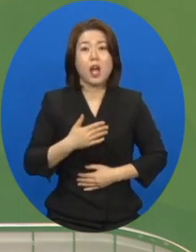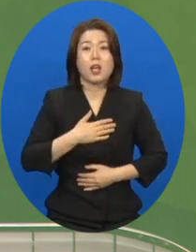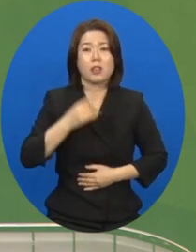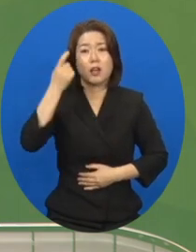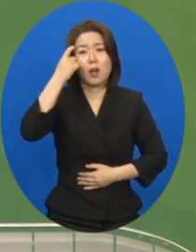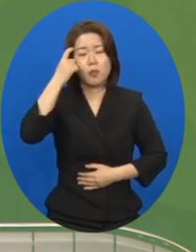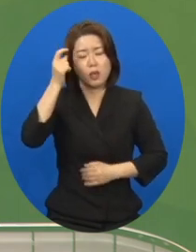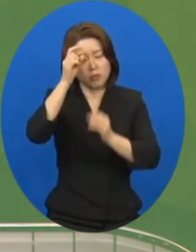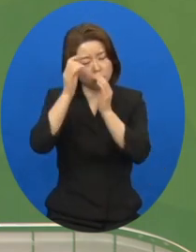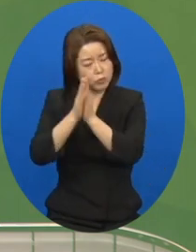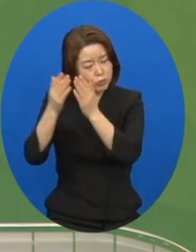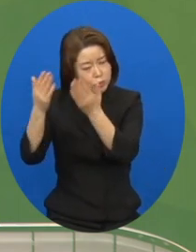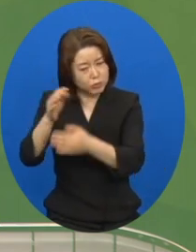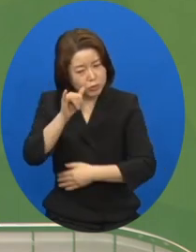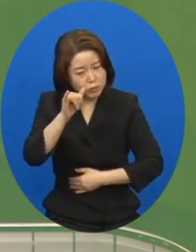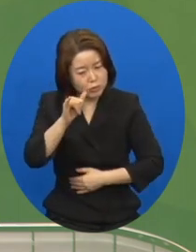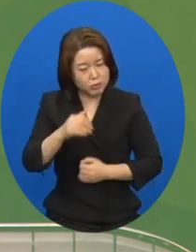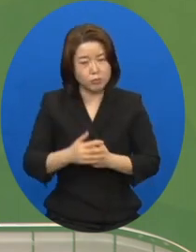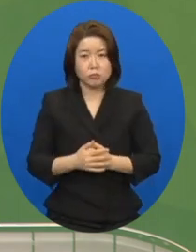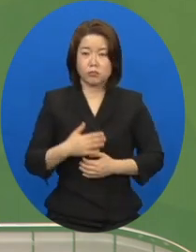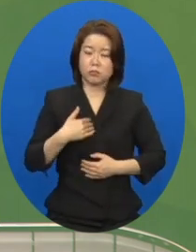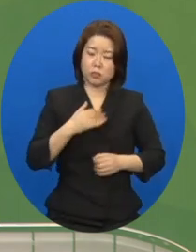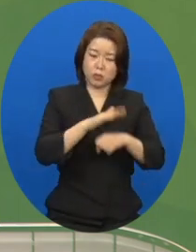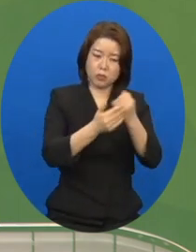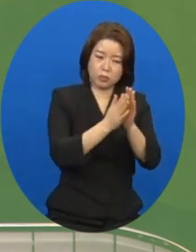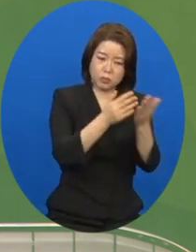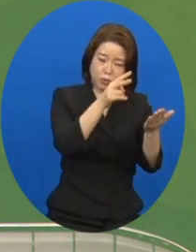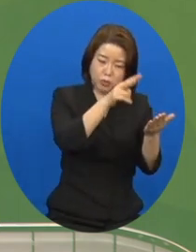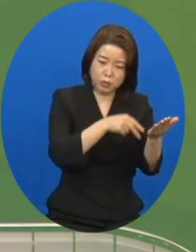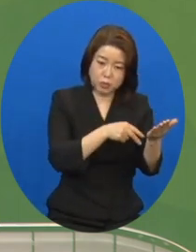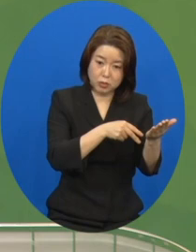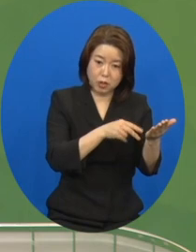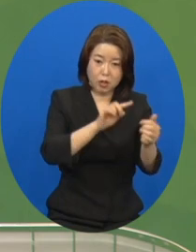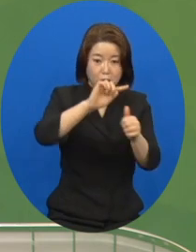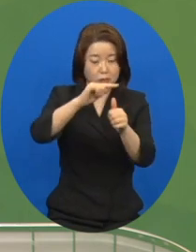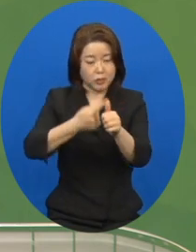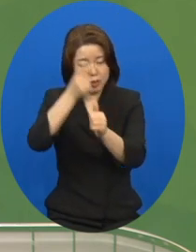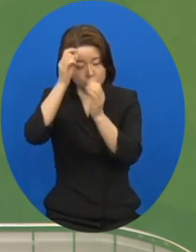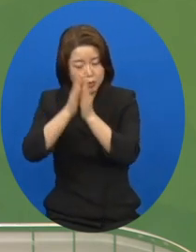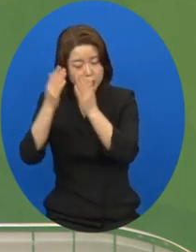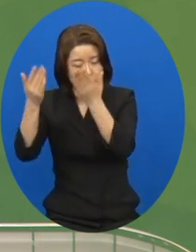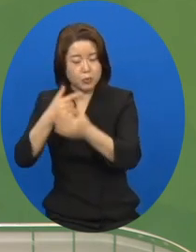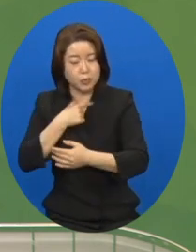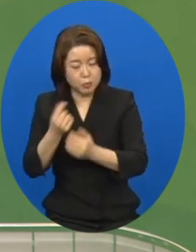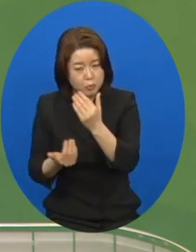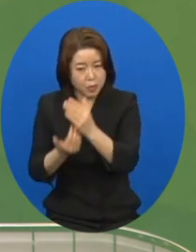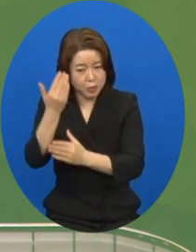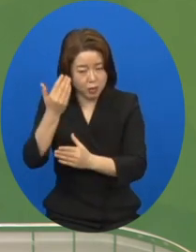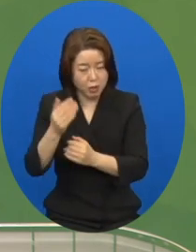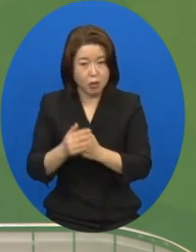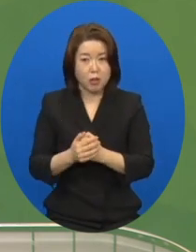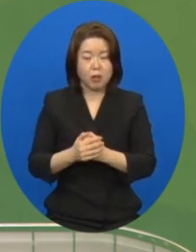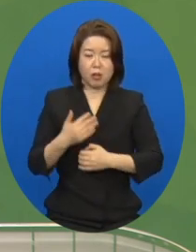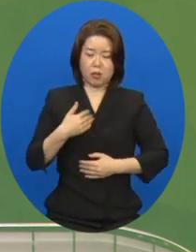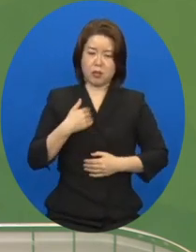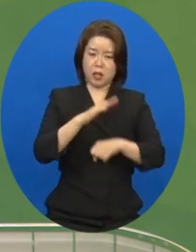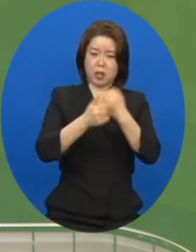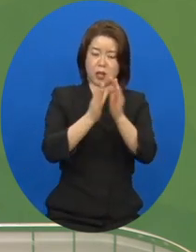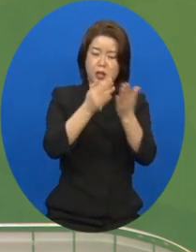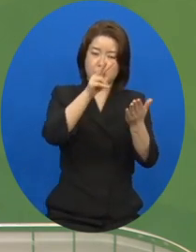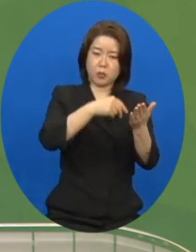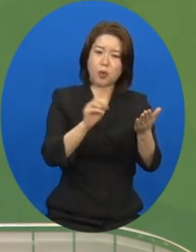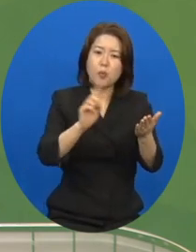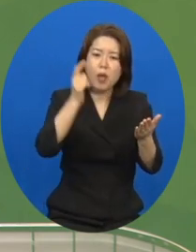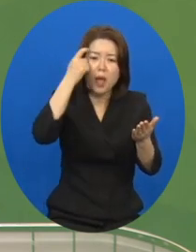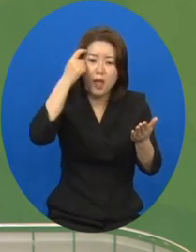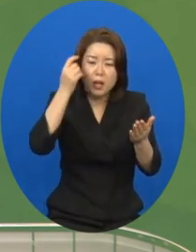기도를 했지? 성경을 읽음으로 기도하고 싶은 마음이 일어났다. 그러면 성경을 어떻게 읽게 되었지?